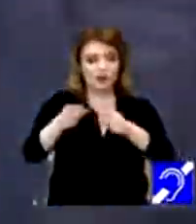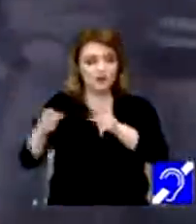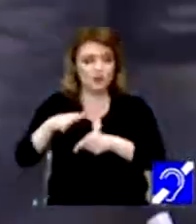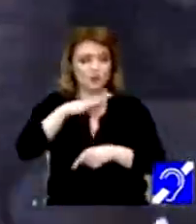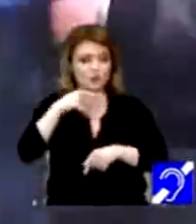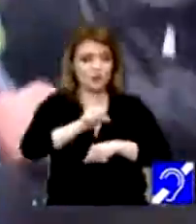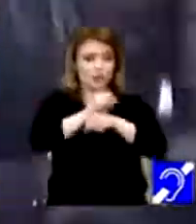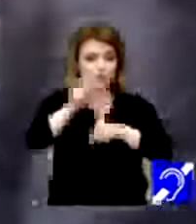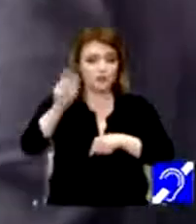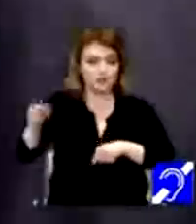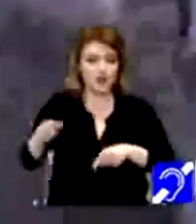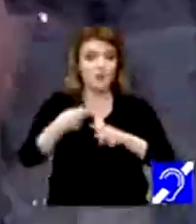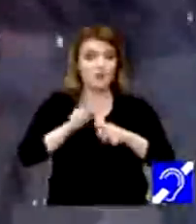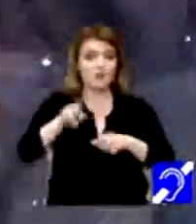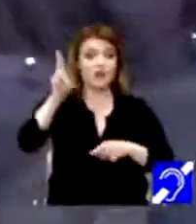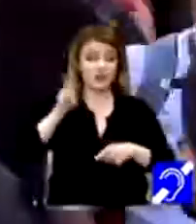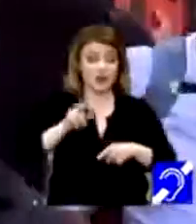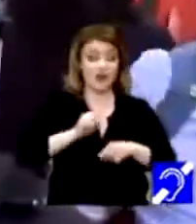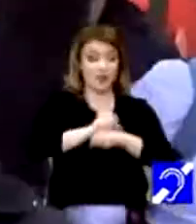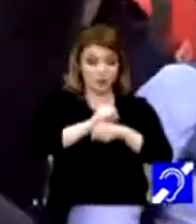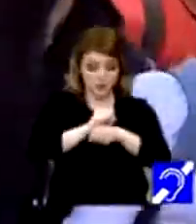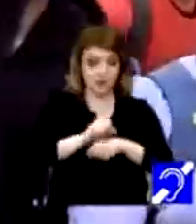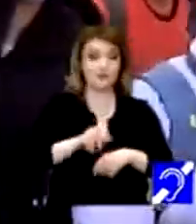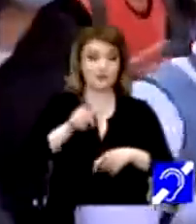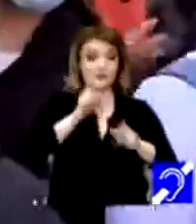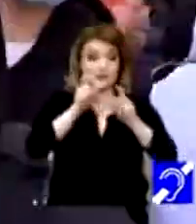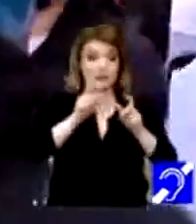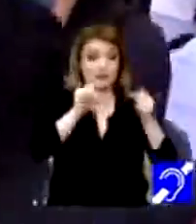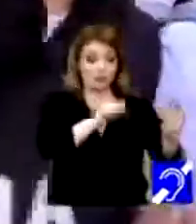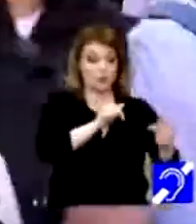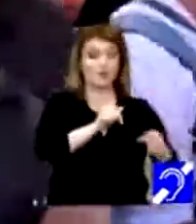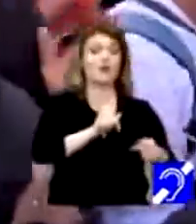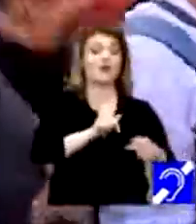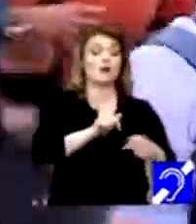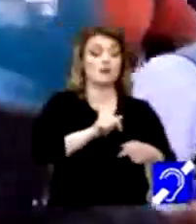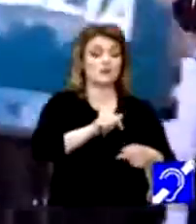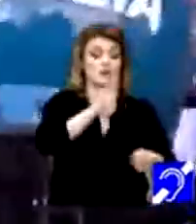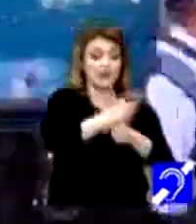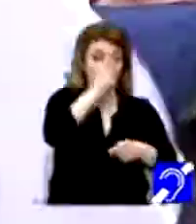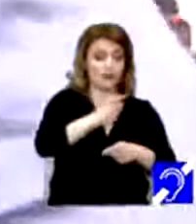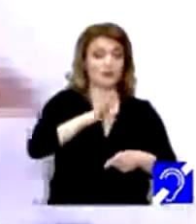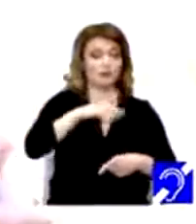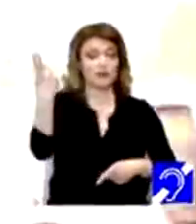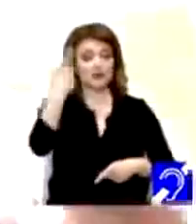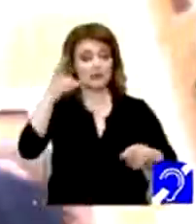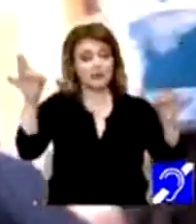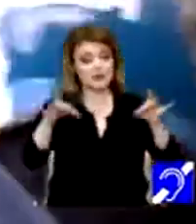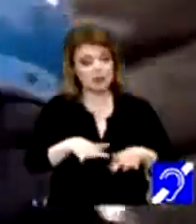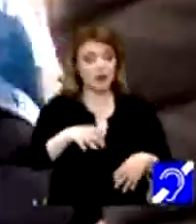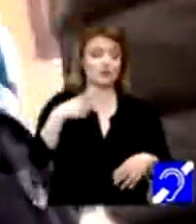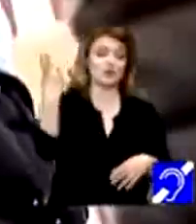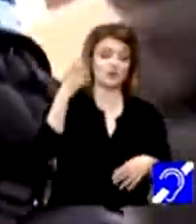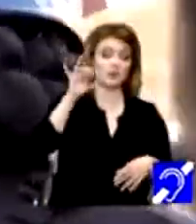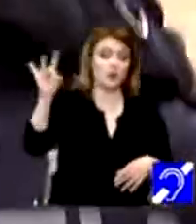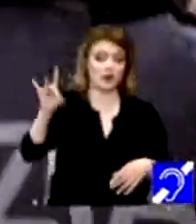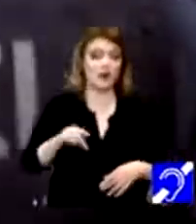mulți protestatari. Printre cei care au manifestat împotriva restricțiilor au fost și proprietari de restaurante sau baruri, dar și reprezentanți